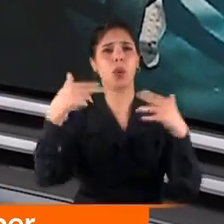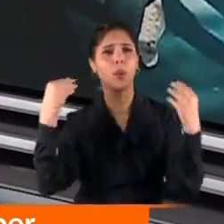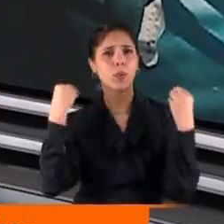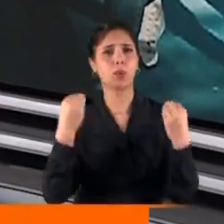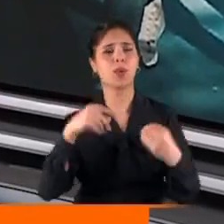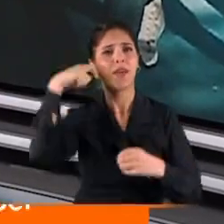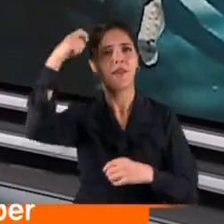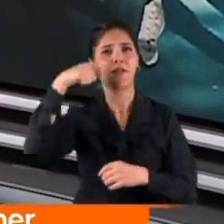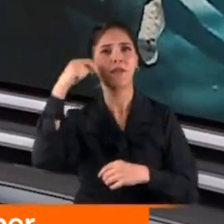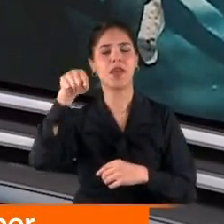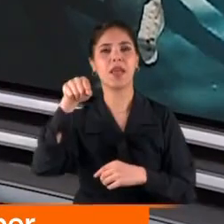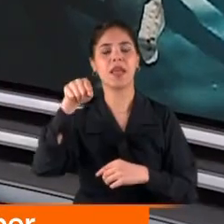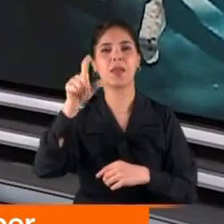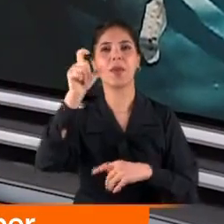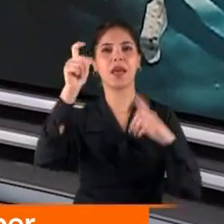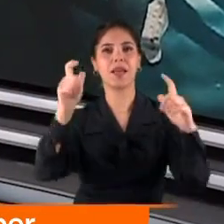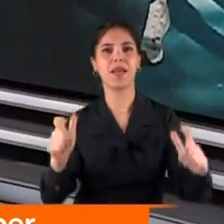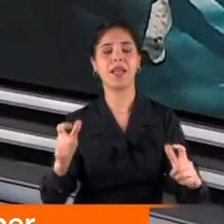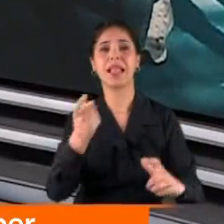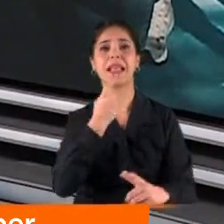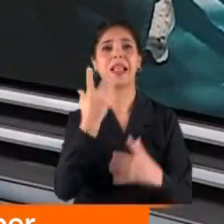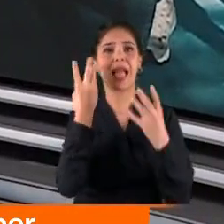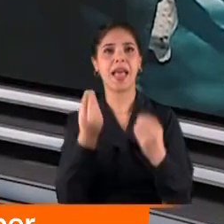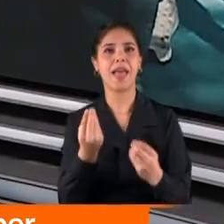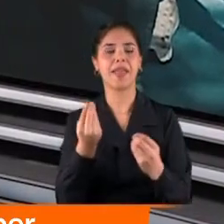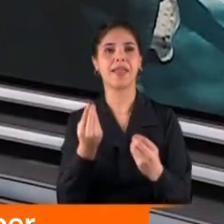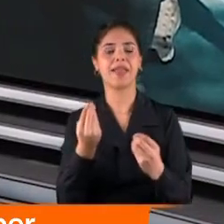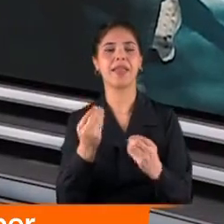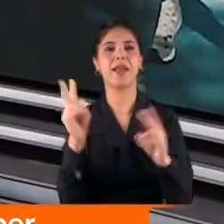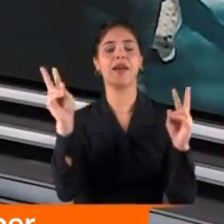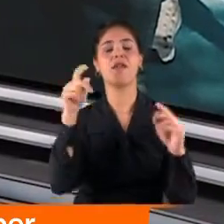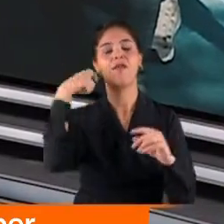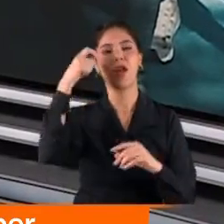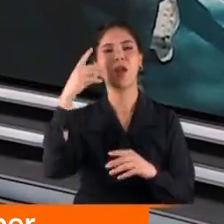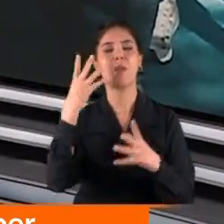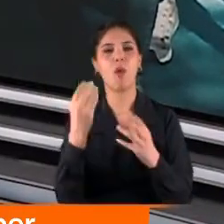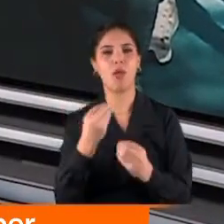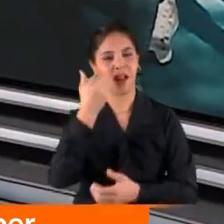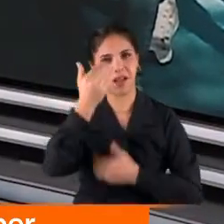Cihana Sığmazam Cannes'da yılın en iyi ve trend draması olarak anons edildi.